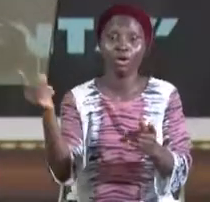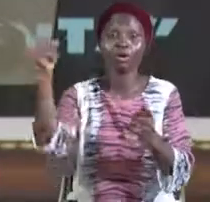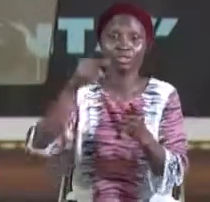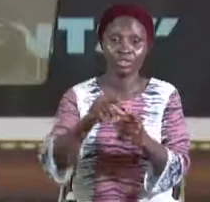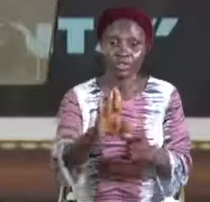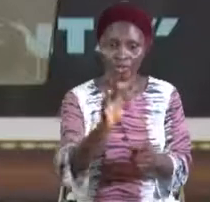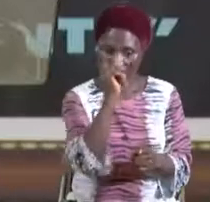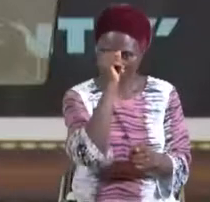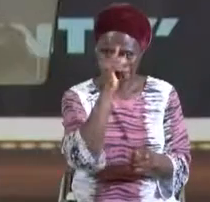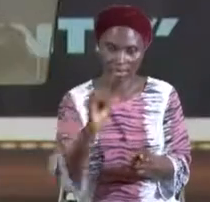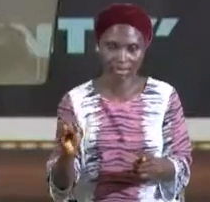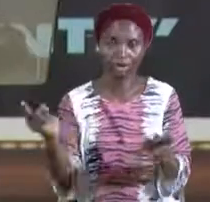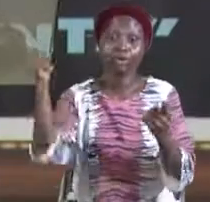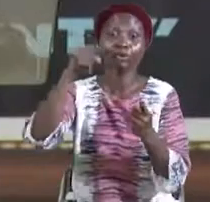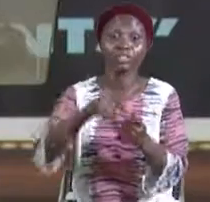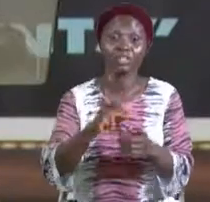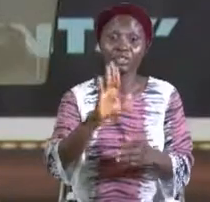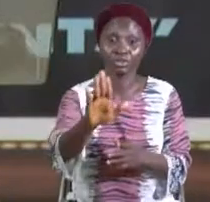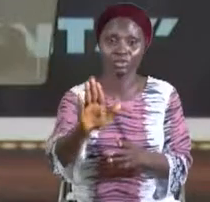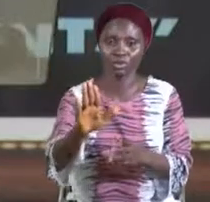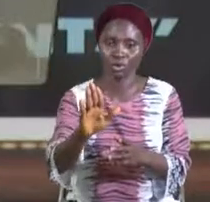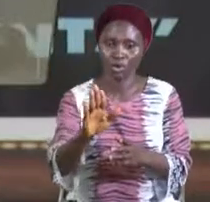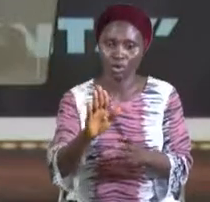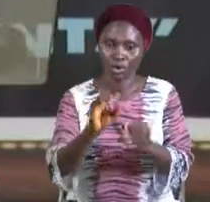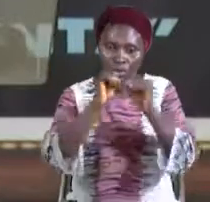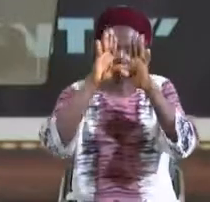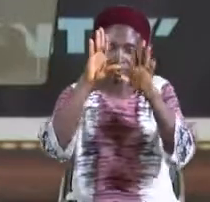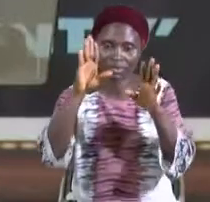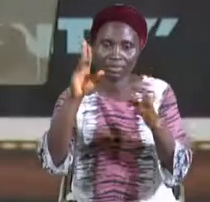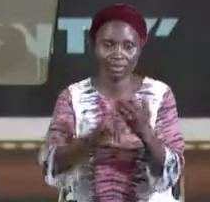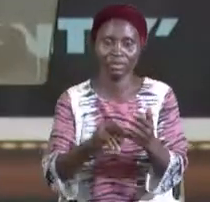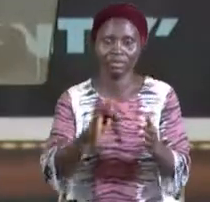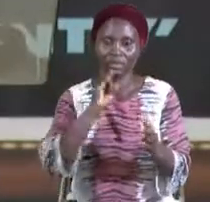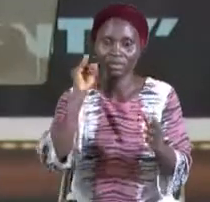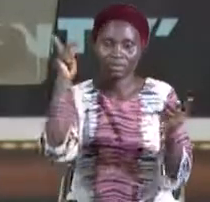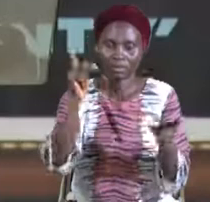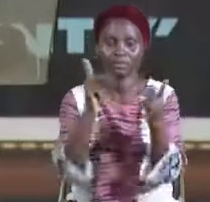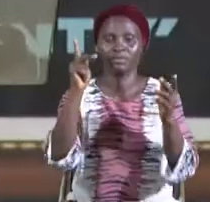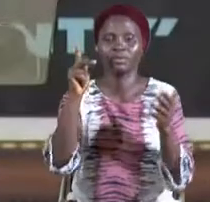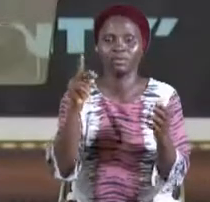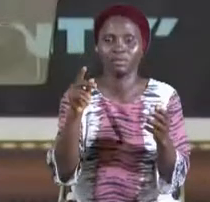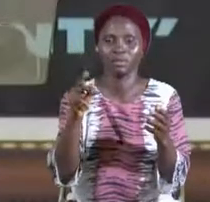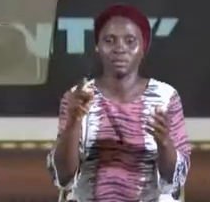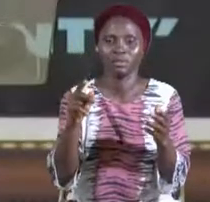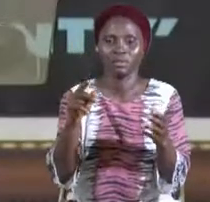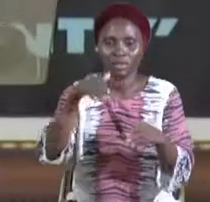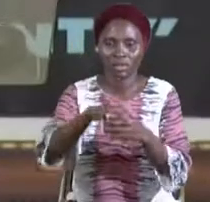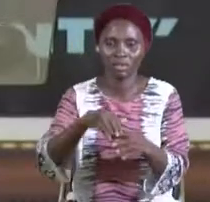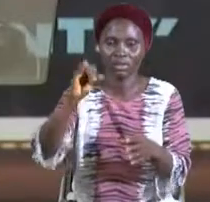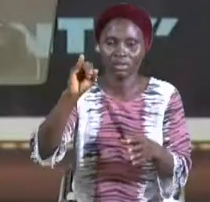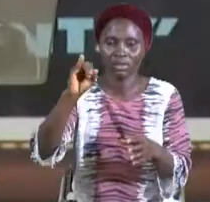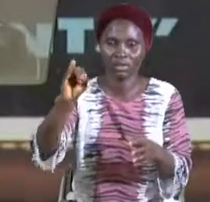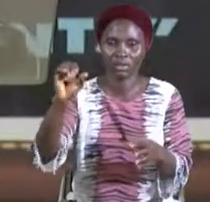ce que ta compréhension, jusqu'à ce que ton illumination soit parfaite. Voyons Ésaïe chapitre